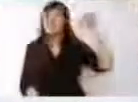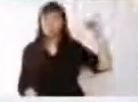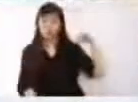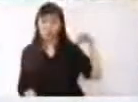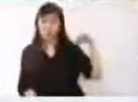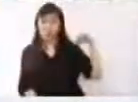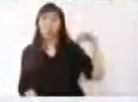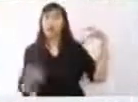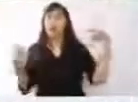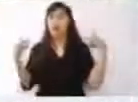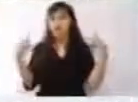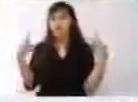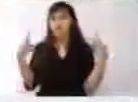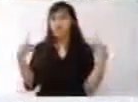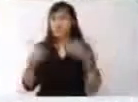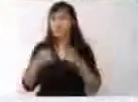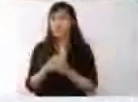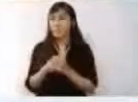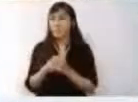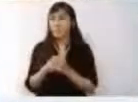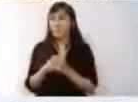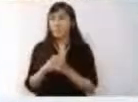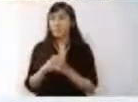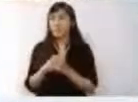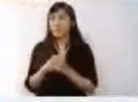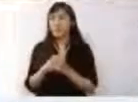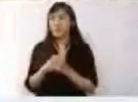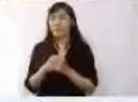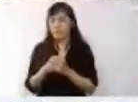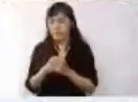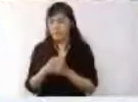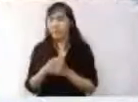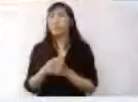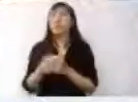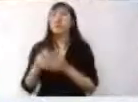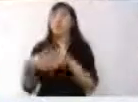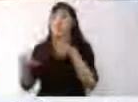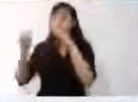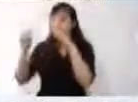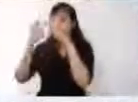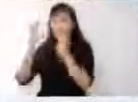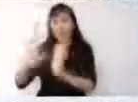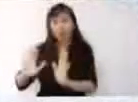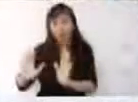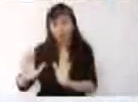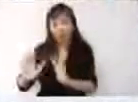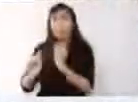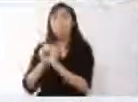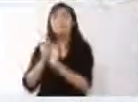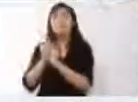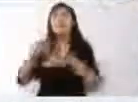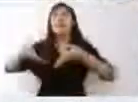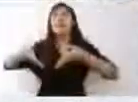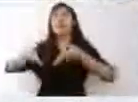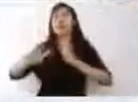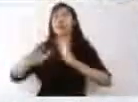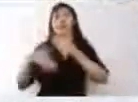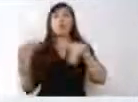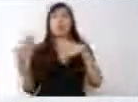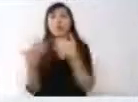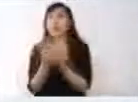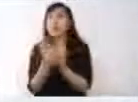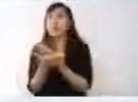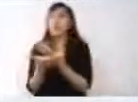tayo dito sa university sa Japan para i-resume yung ating studies, yung pong ating host agency at host entity ang